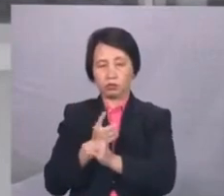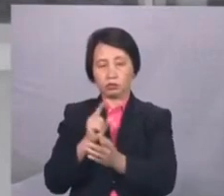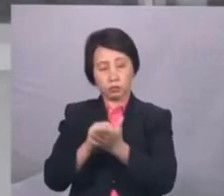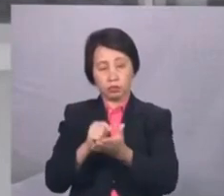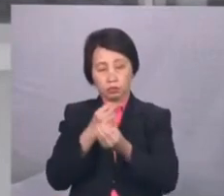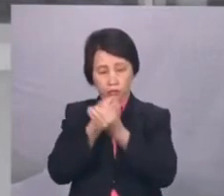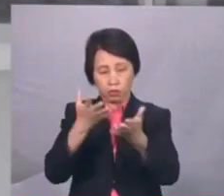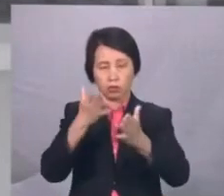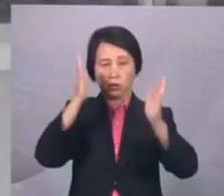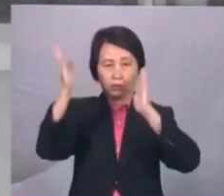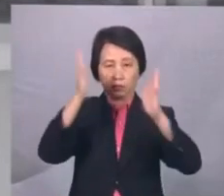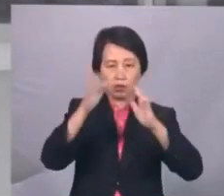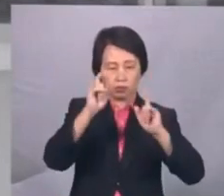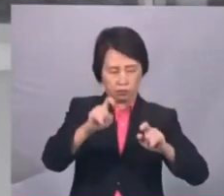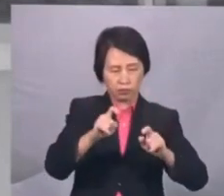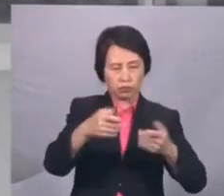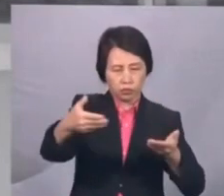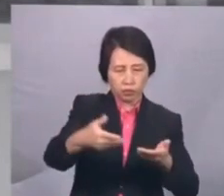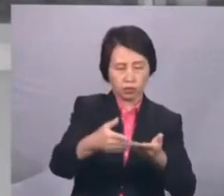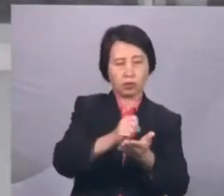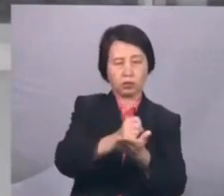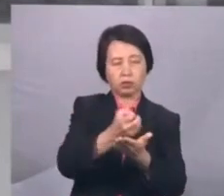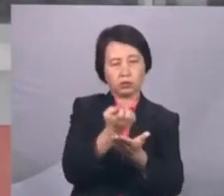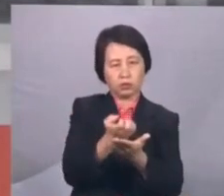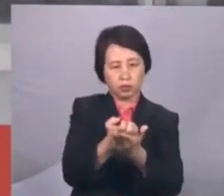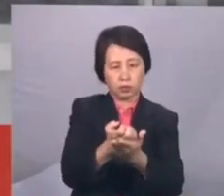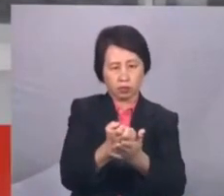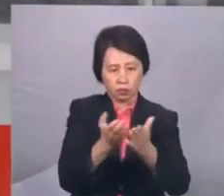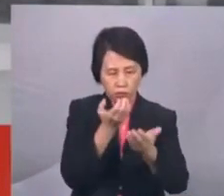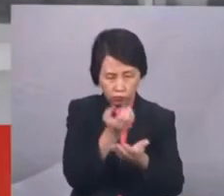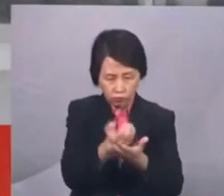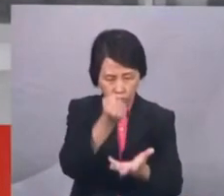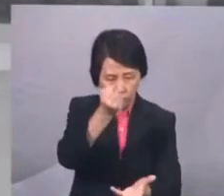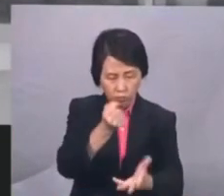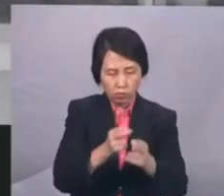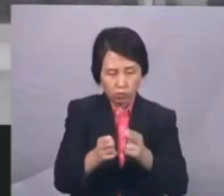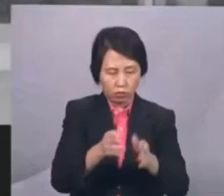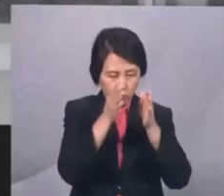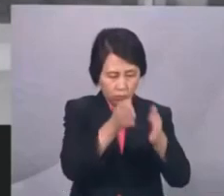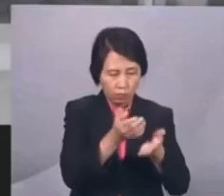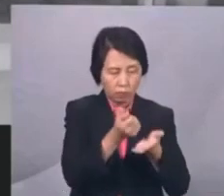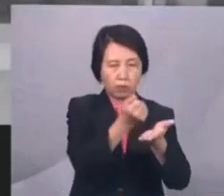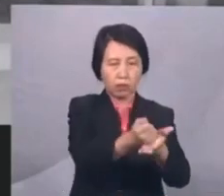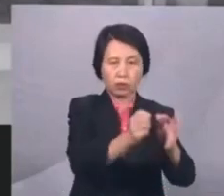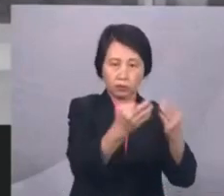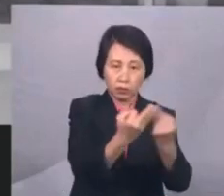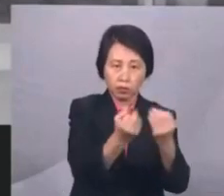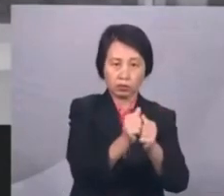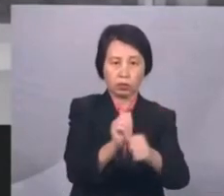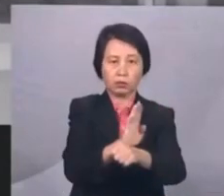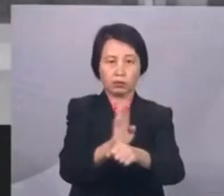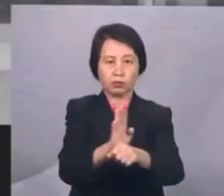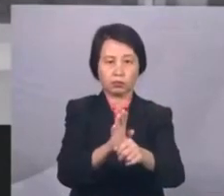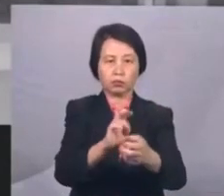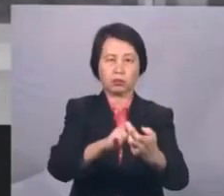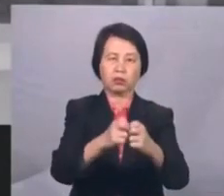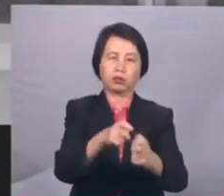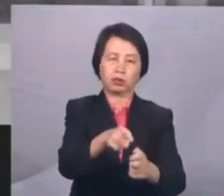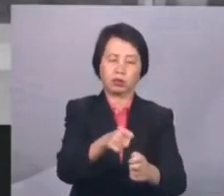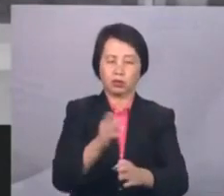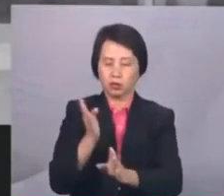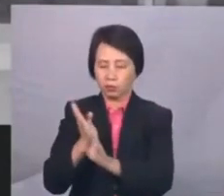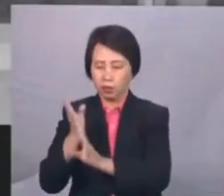media menjelaskan negara penemu terkenal polisi fiskal yang menumbuhkan usaha membantu golongan isi rumah dan penjaga terjejas